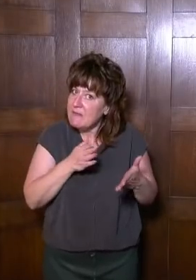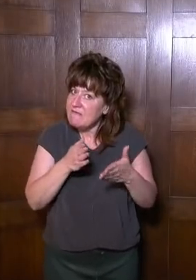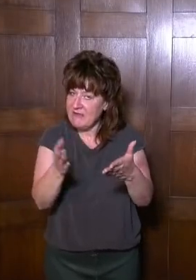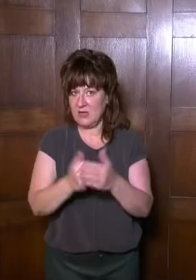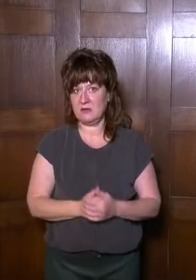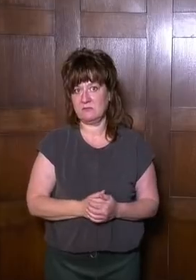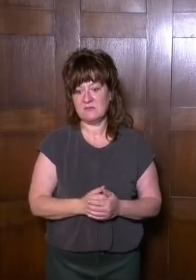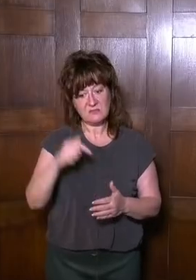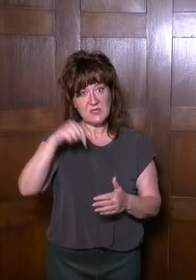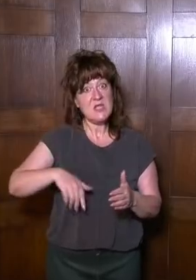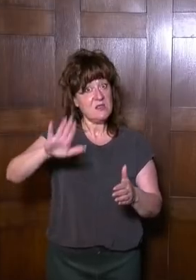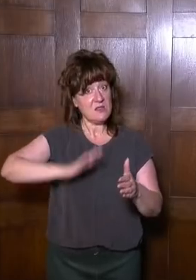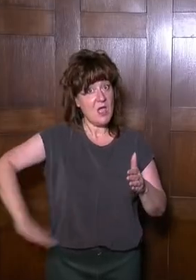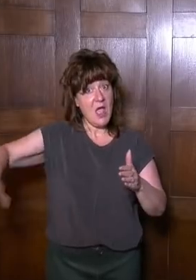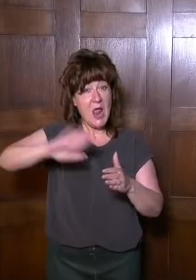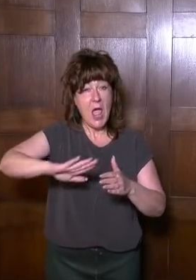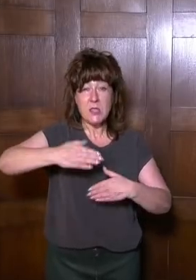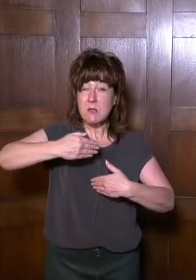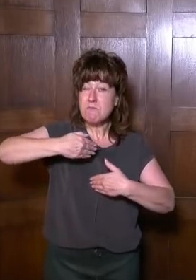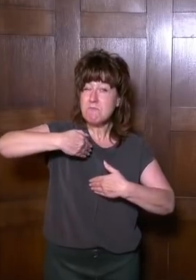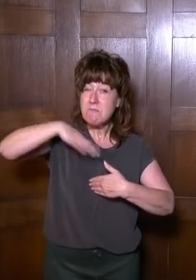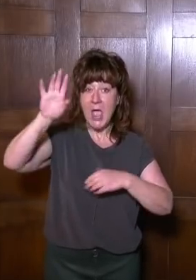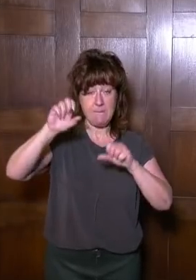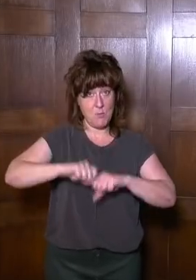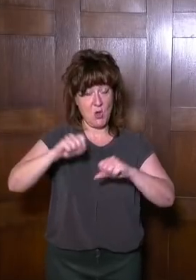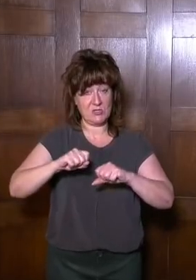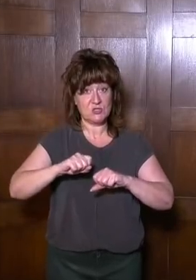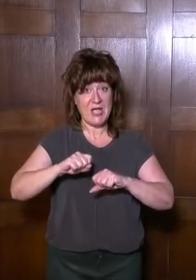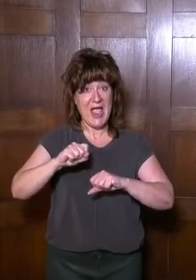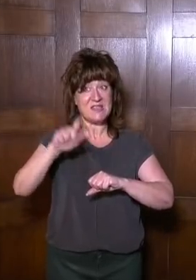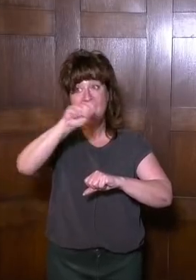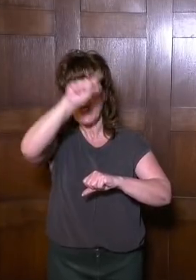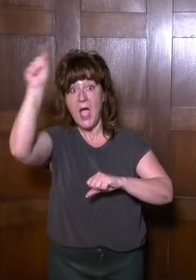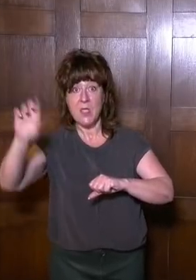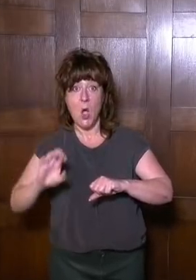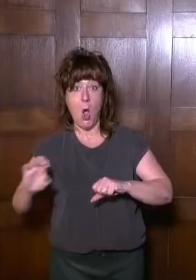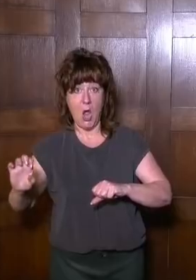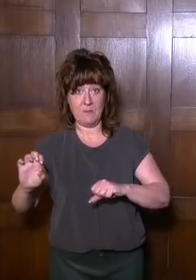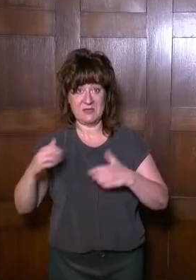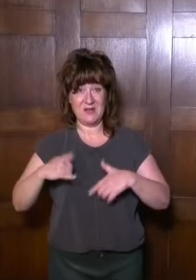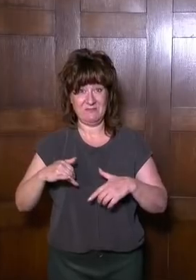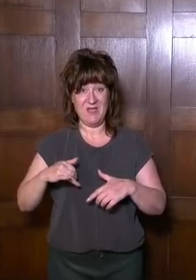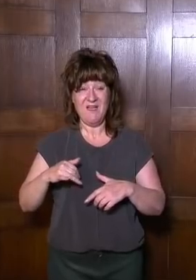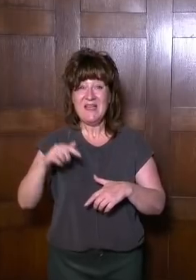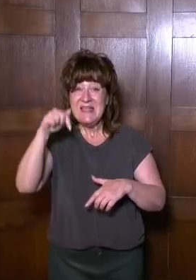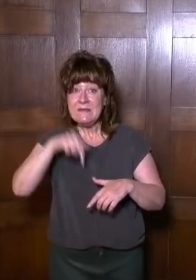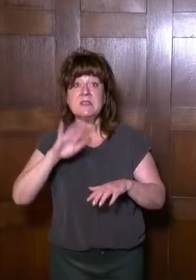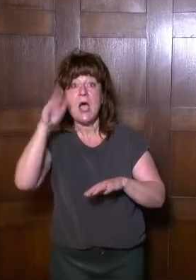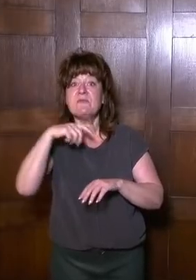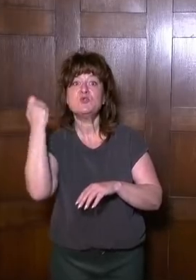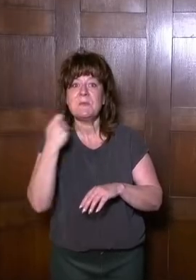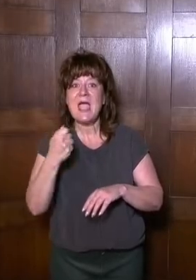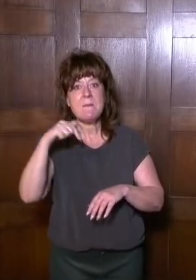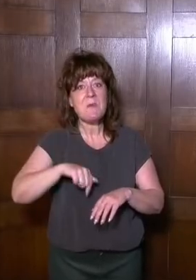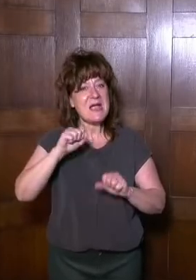hat mehr Möglichkeiten als jedes andere europäische Land. Wir können es nicht übertreiben, aber wir können viele Dinge klären. Und wenn